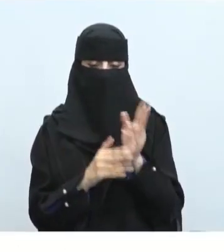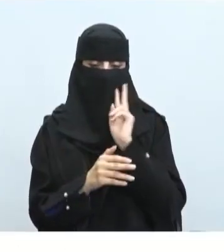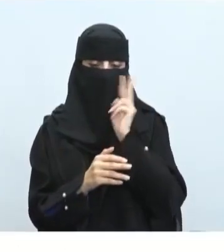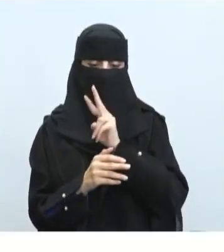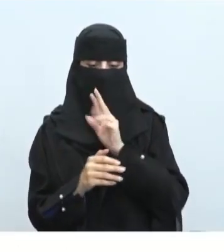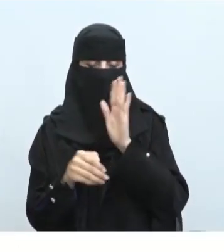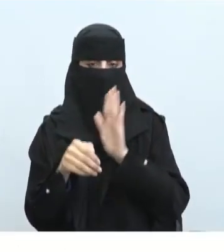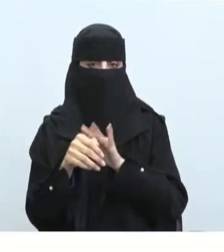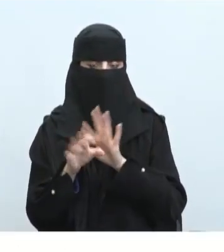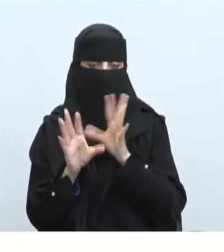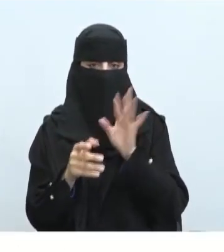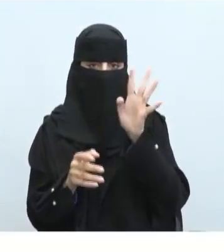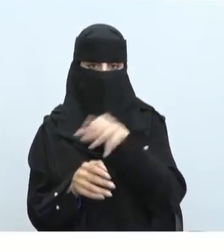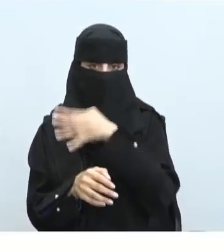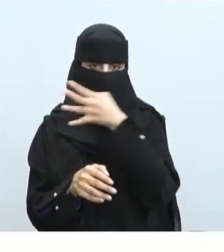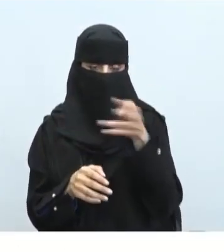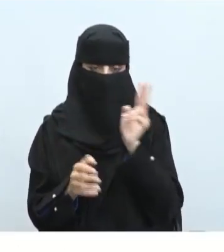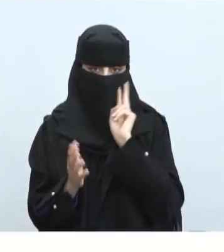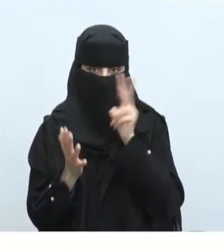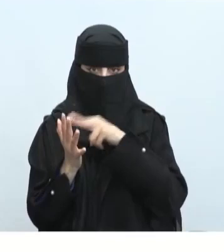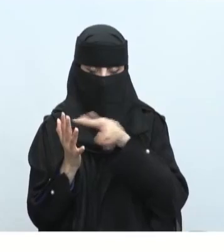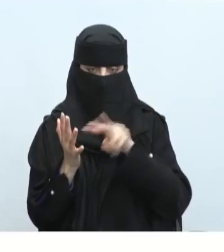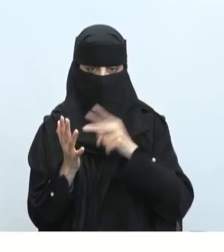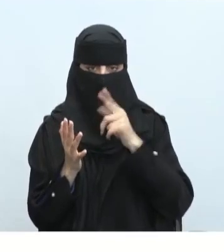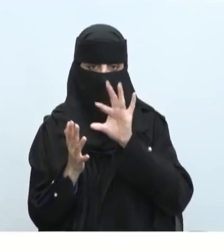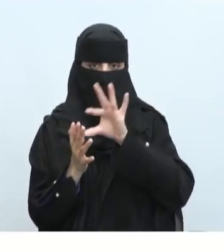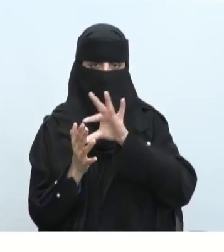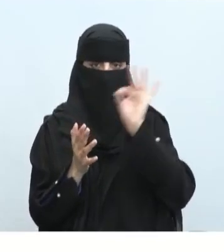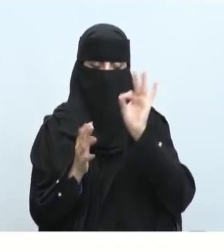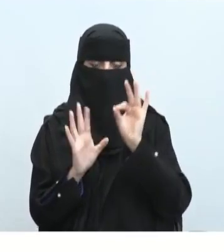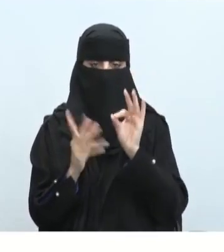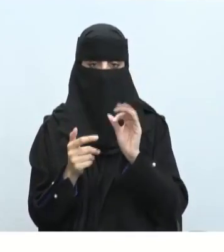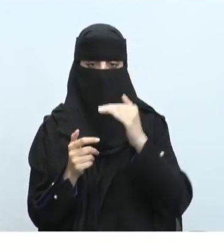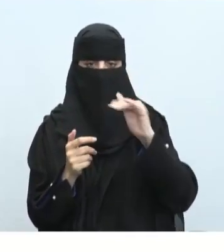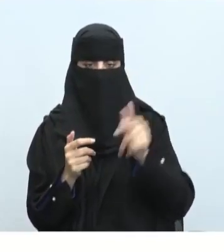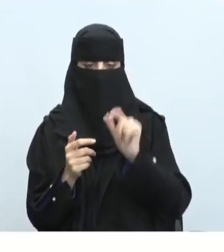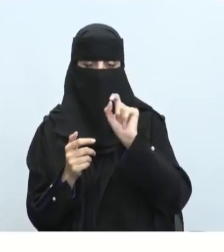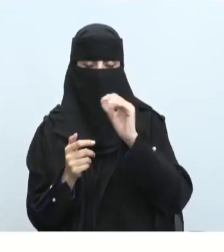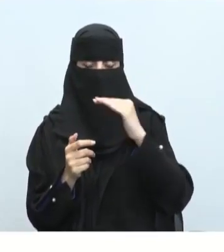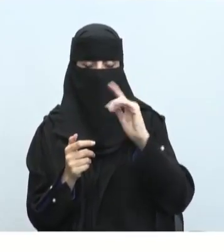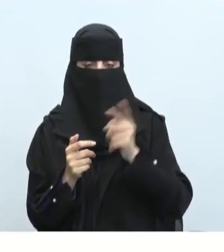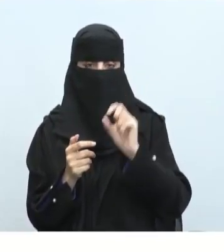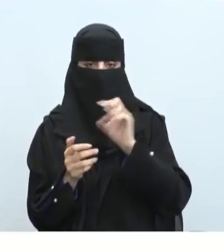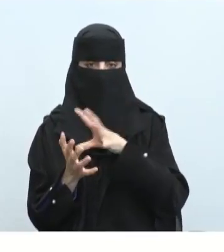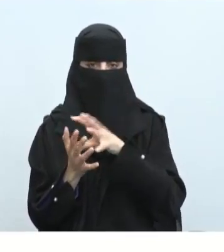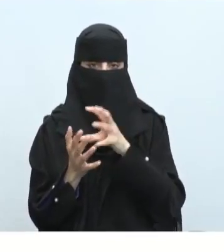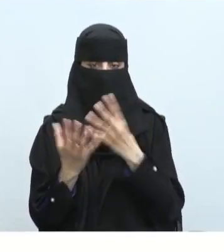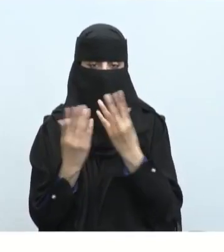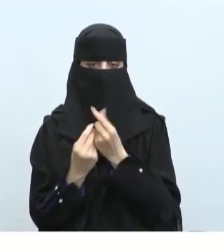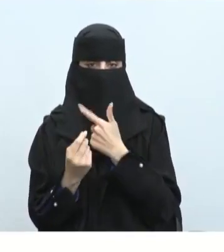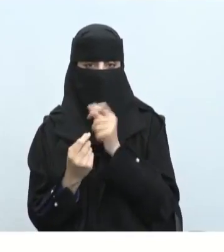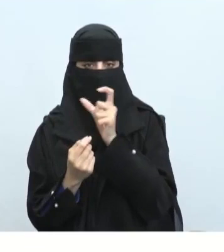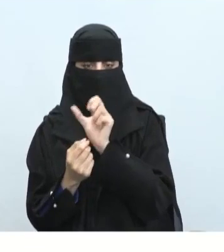المطلوب من خلال هذا الجدول ان نقوم باستخراج الحرف الناسخ واسمه